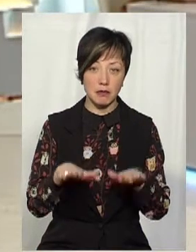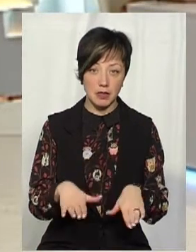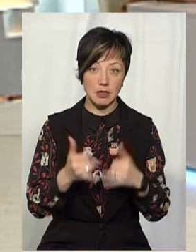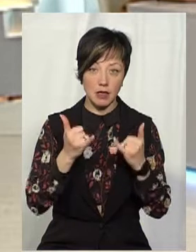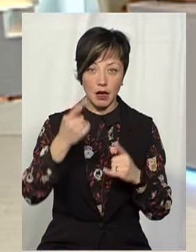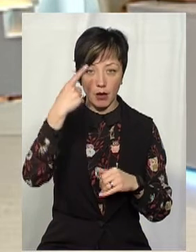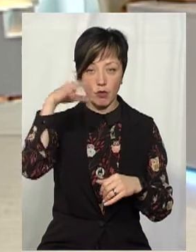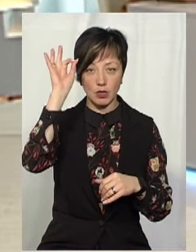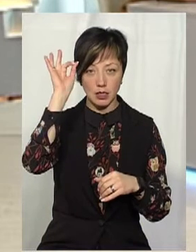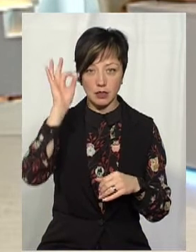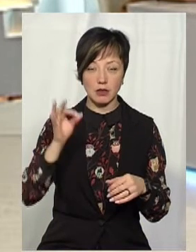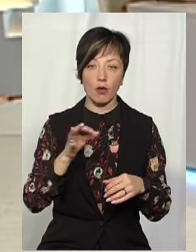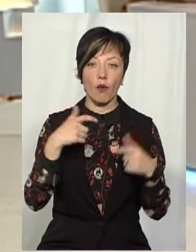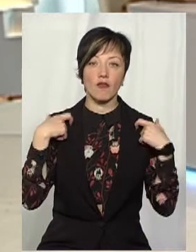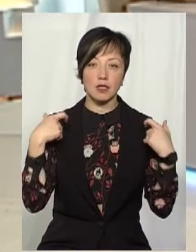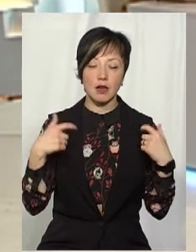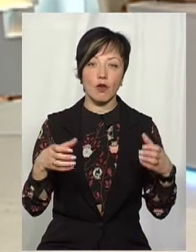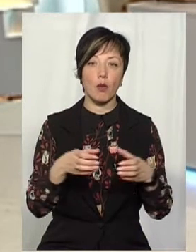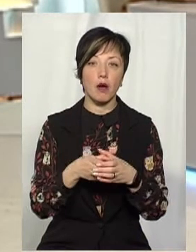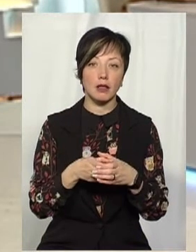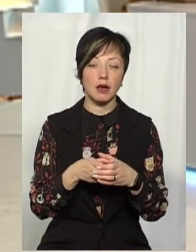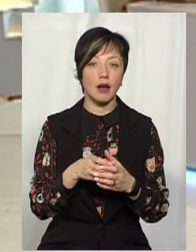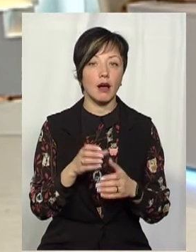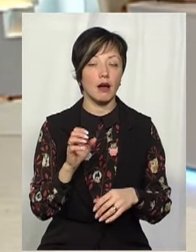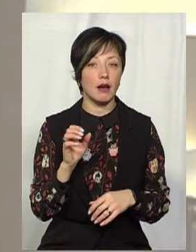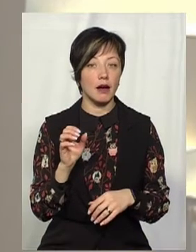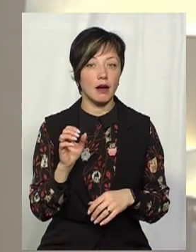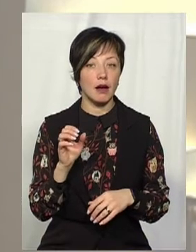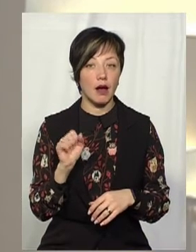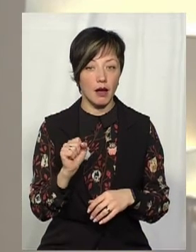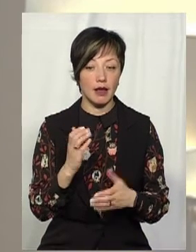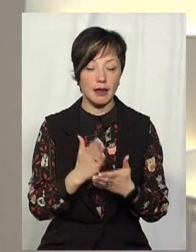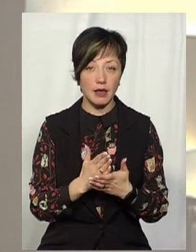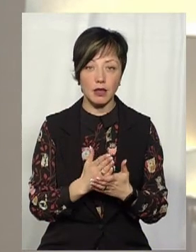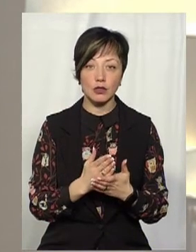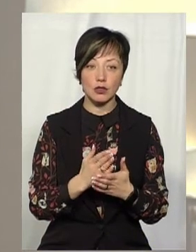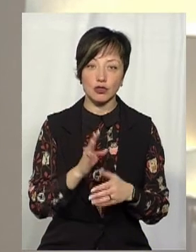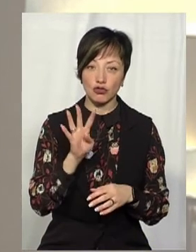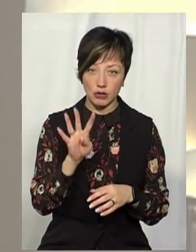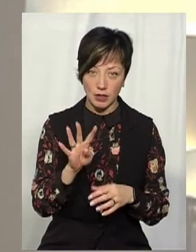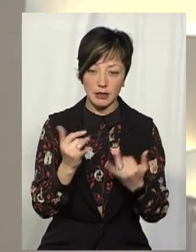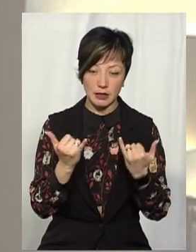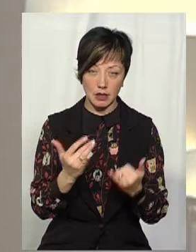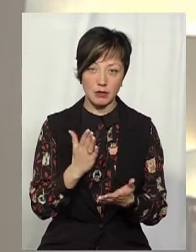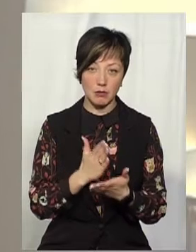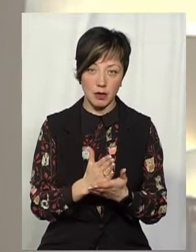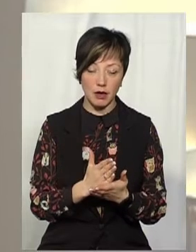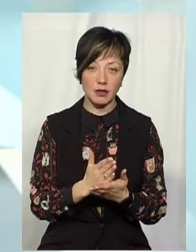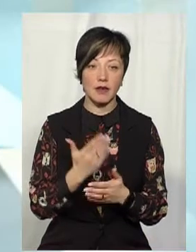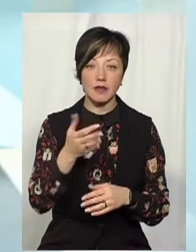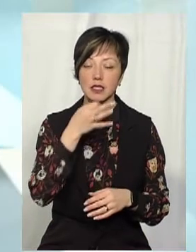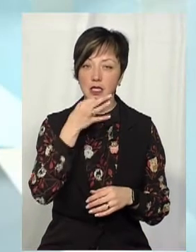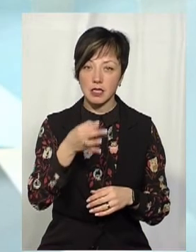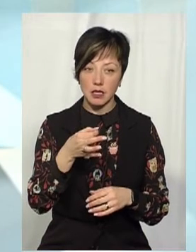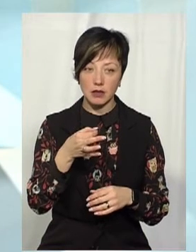для поліцейських офіцерів громади. А є стільки, а 4 вони 4, зараз так, мають. Так? На даний час